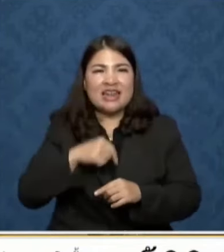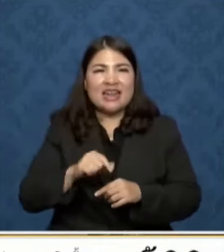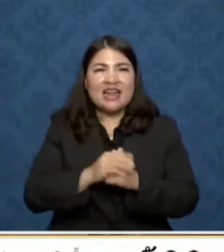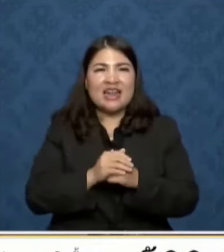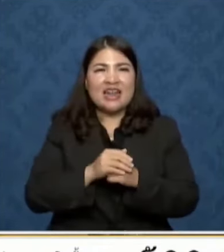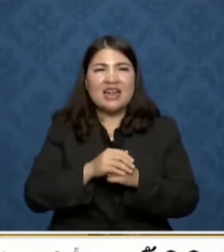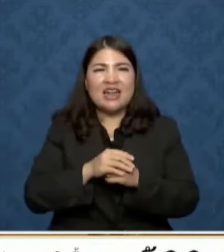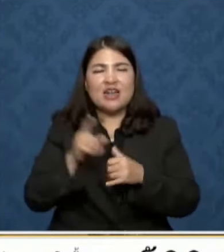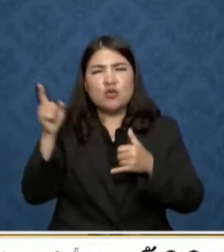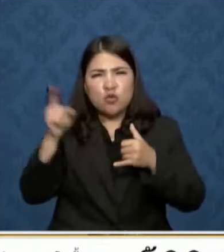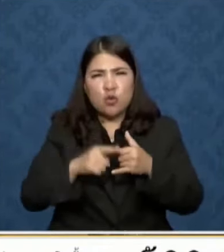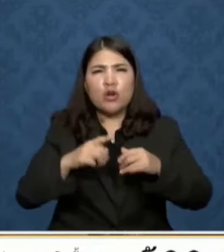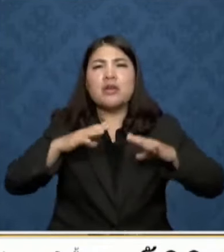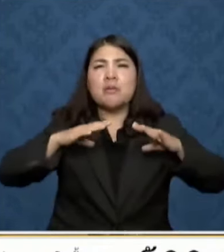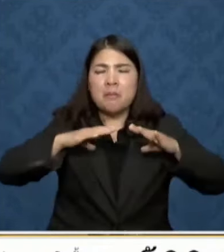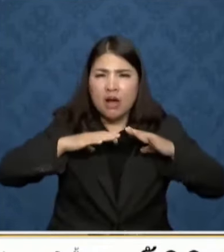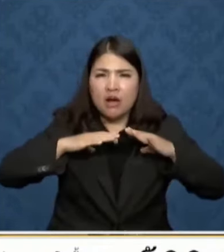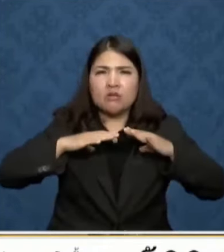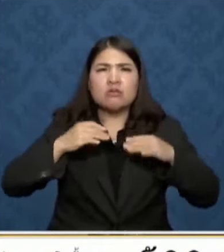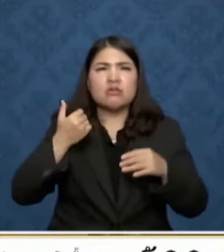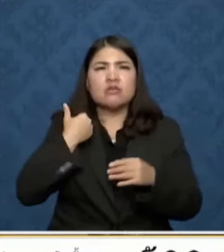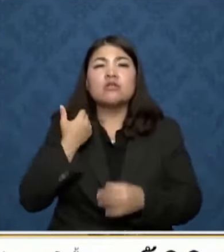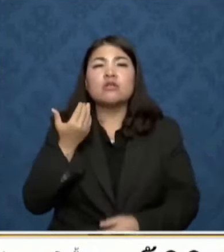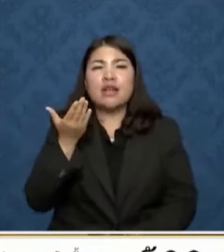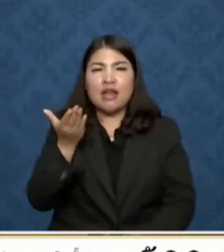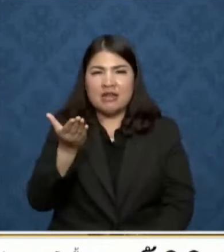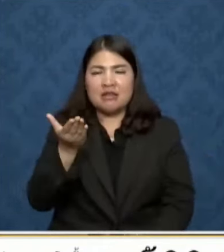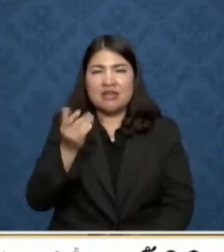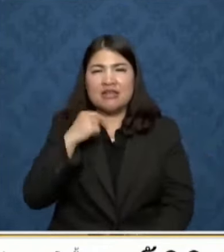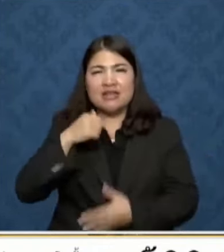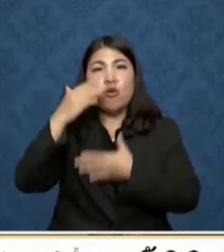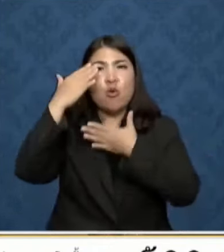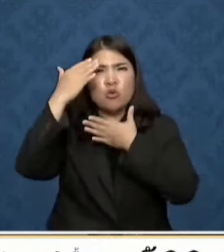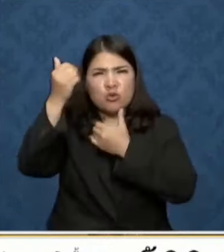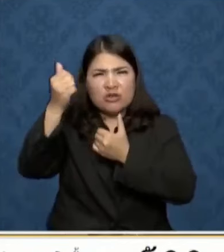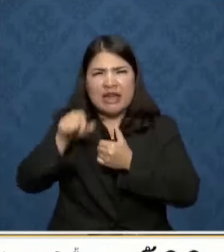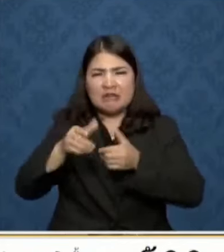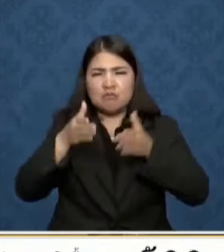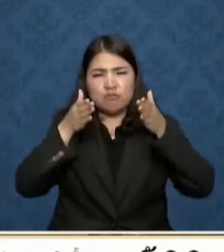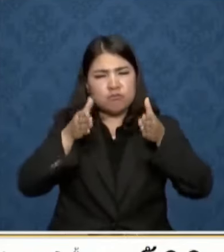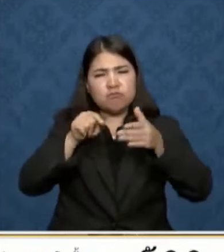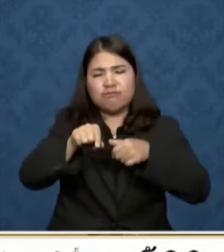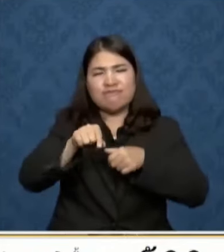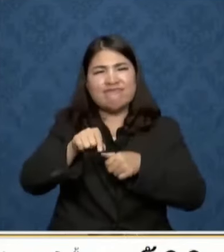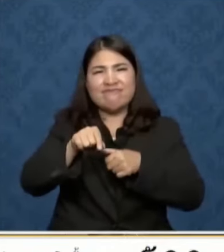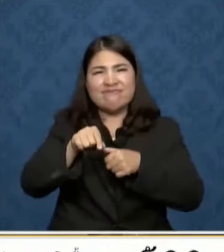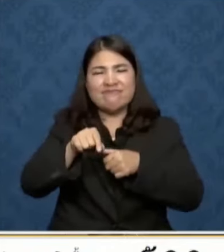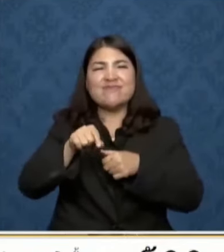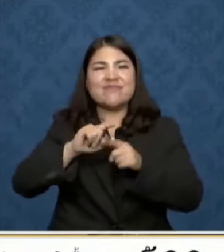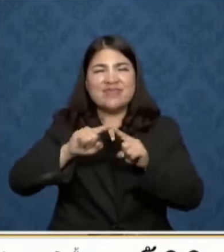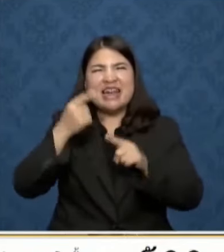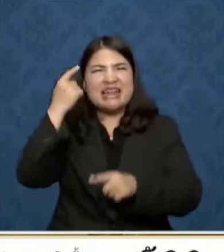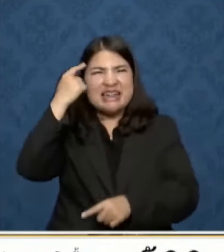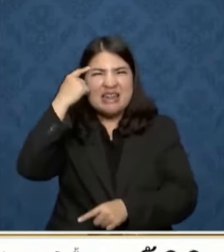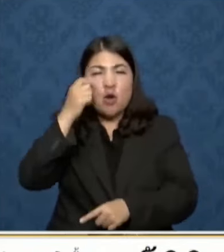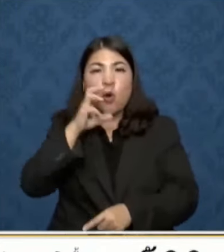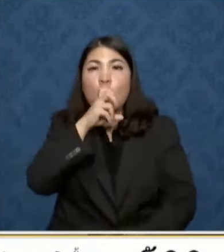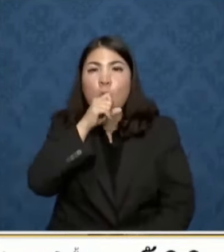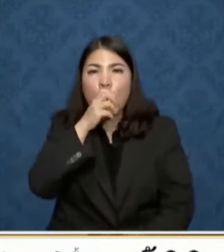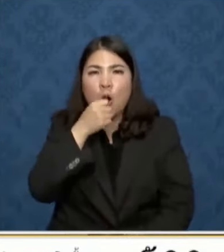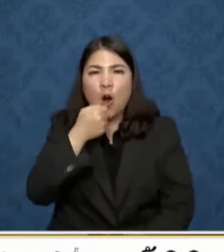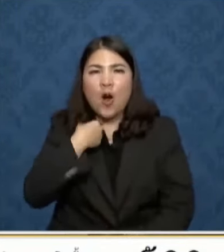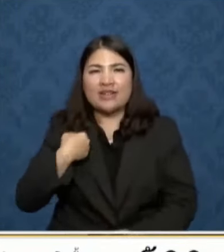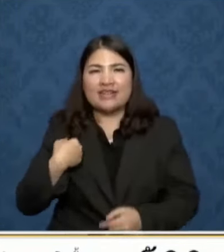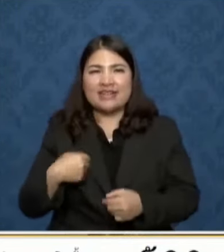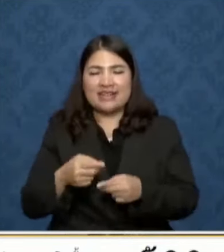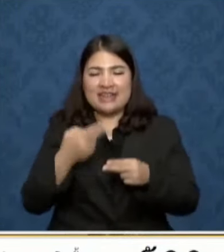ษหรออกหๆเคสท่านเองท่านนาจะสนใจเคสนี้มากเกินไปค่ะ ดฉคิดว่านะคะท่านลองปิดช